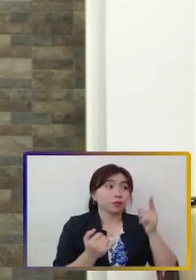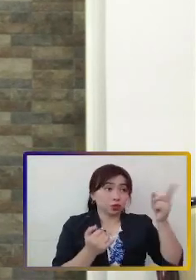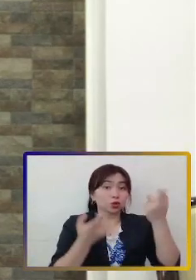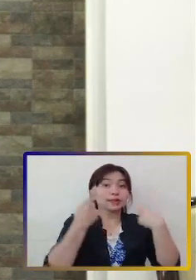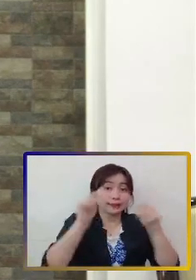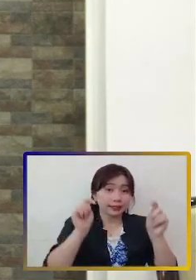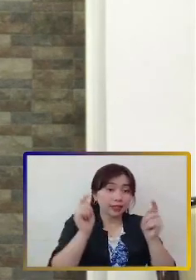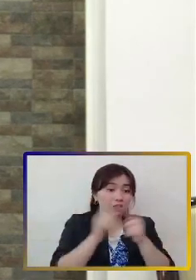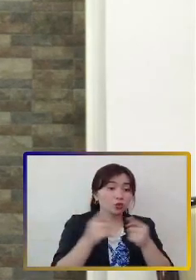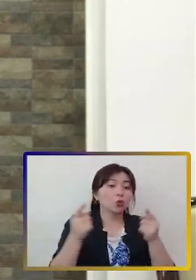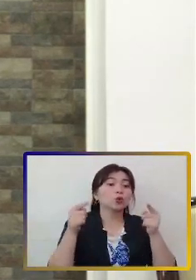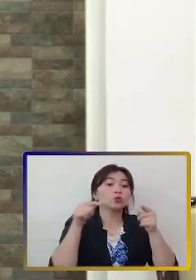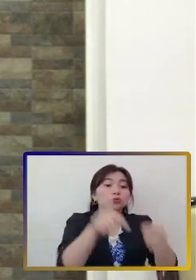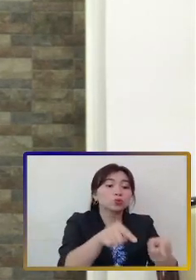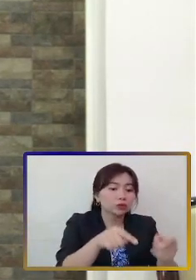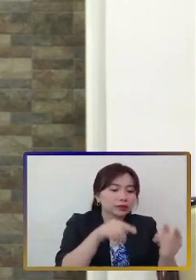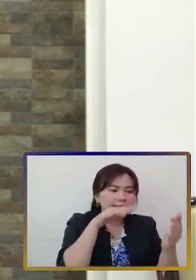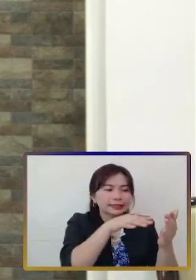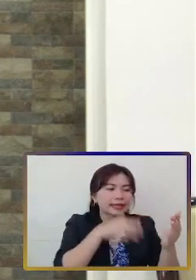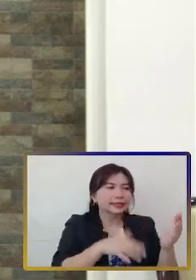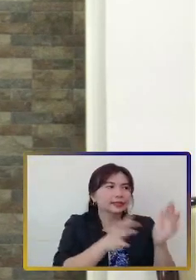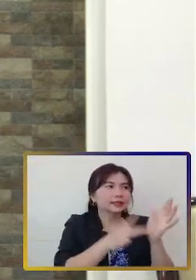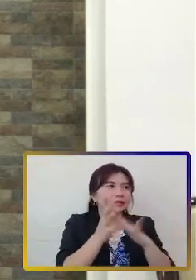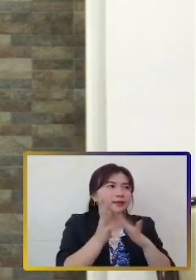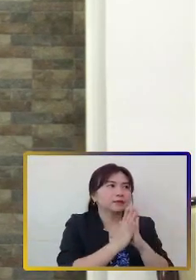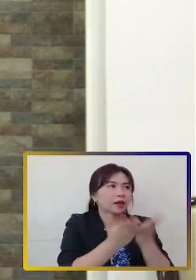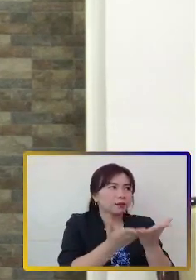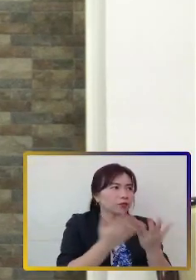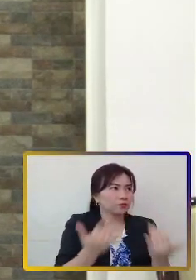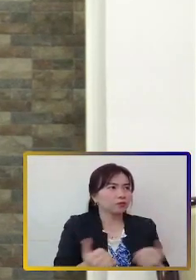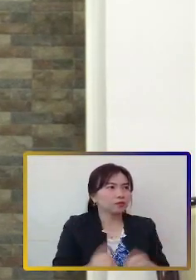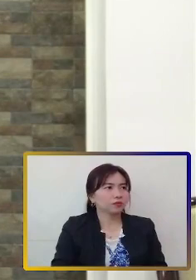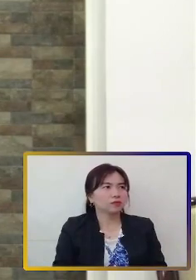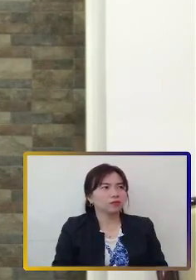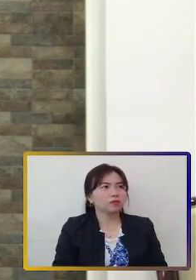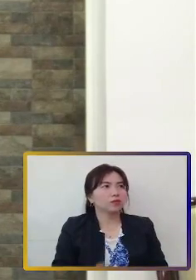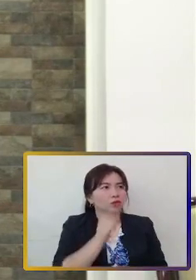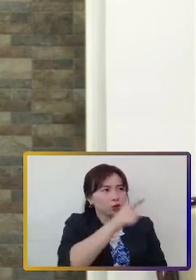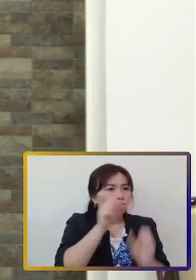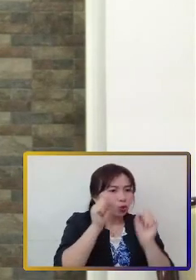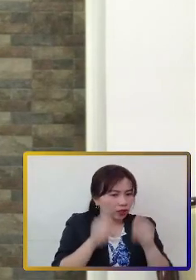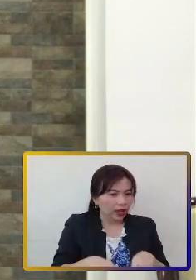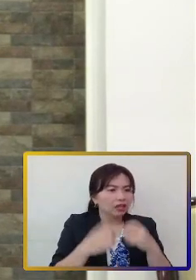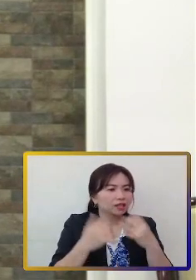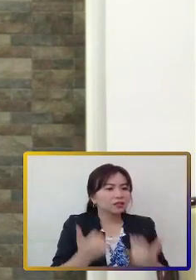ka sa Kat malalaman mo na yung akala mong alam mo wala ka palang